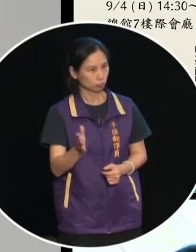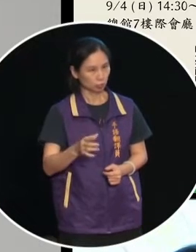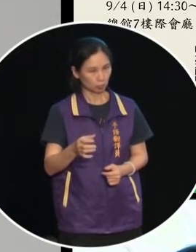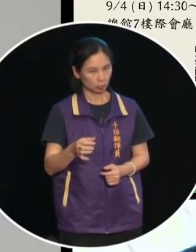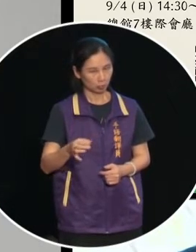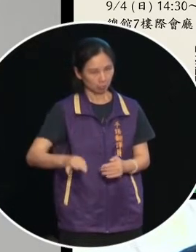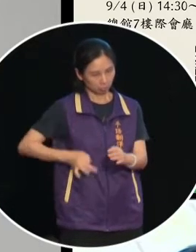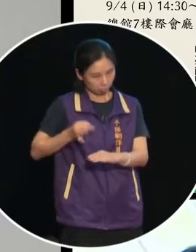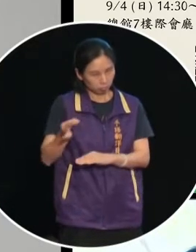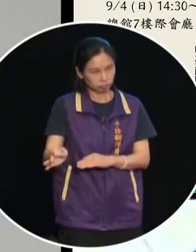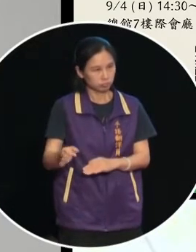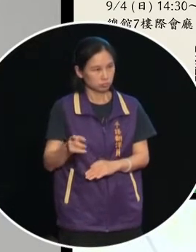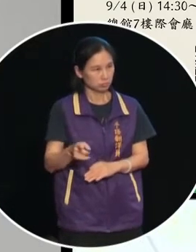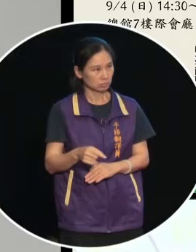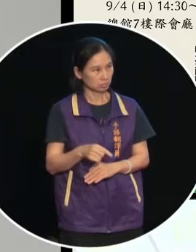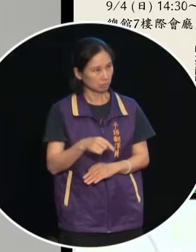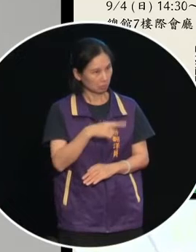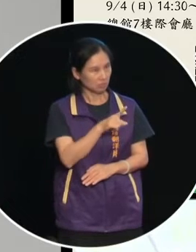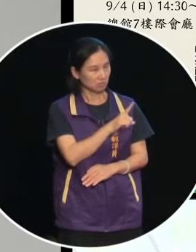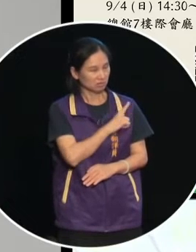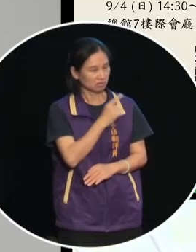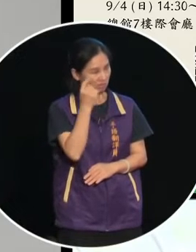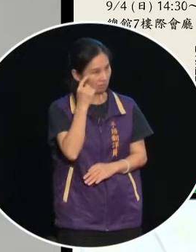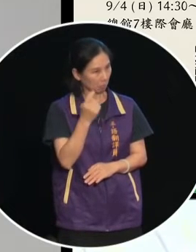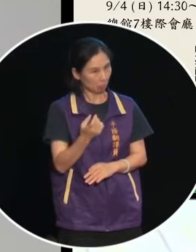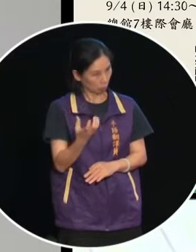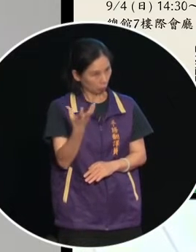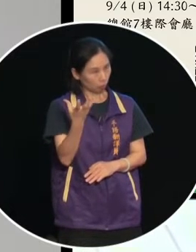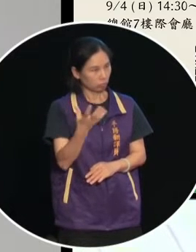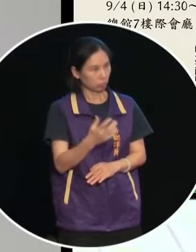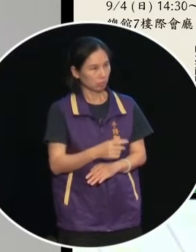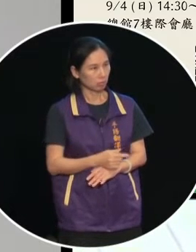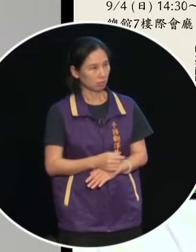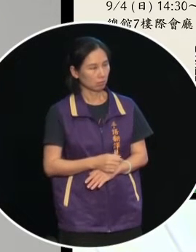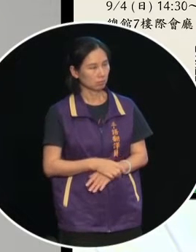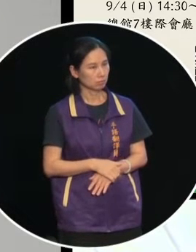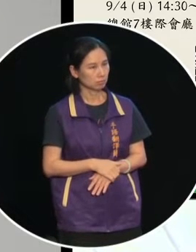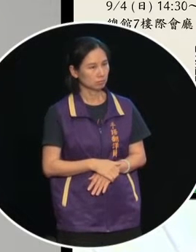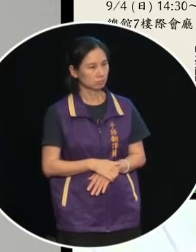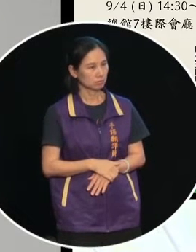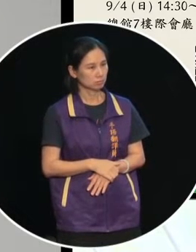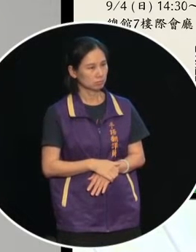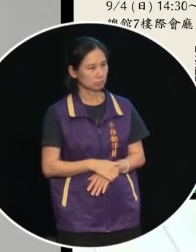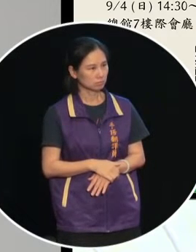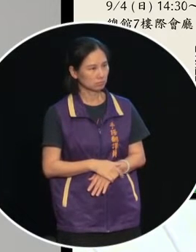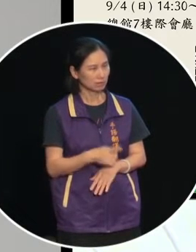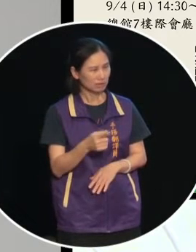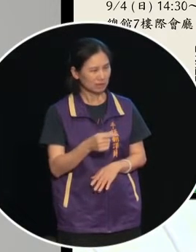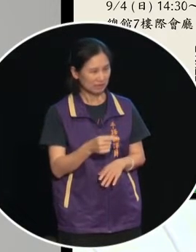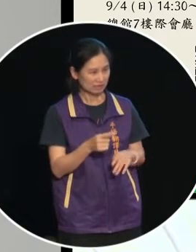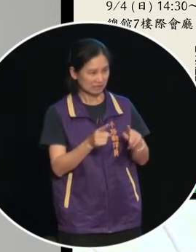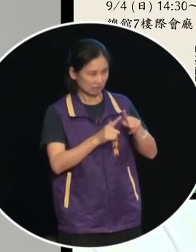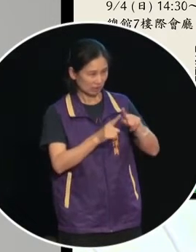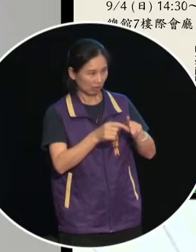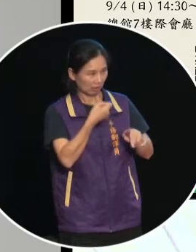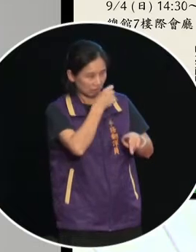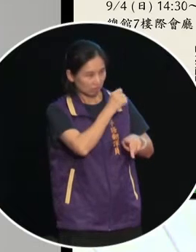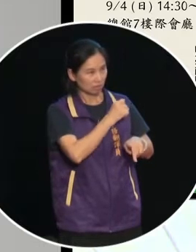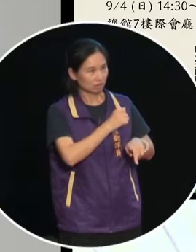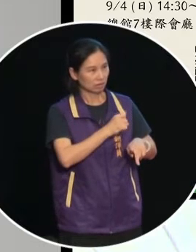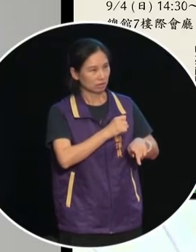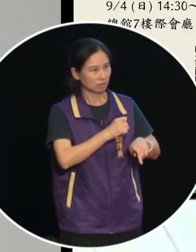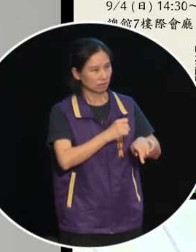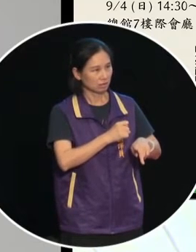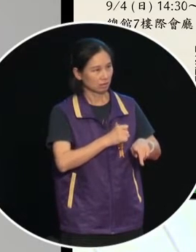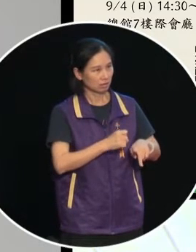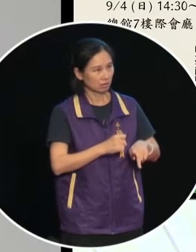这个比台湾人想象的大影响啊。那么小的台湾，没有外交